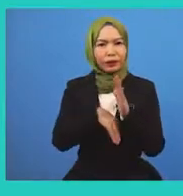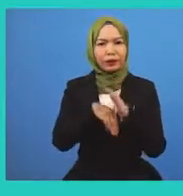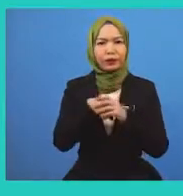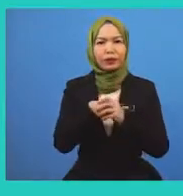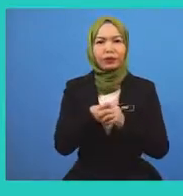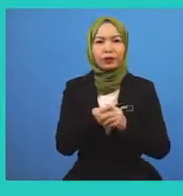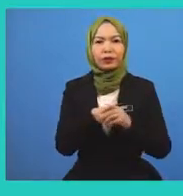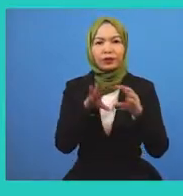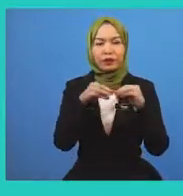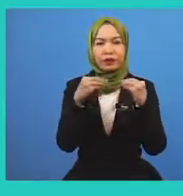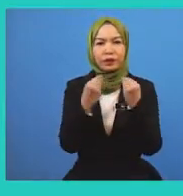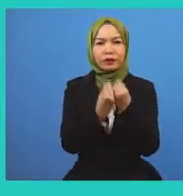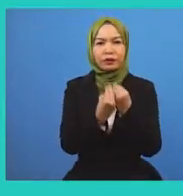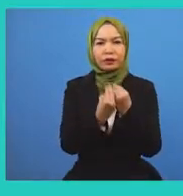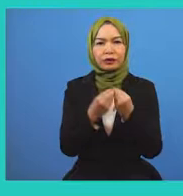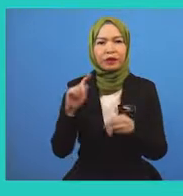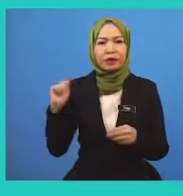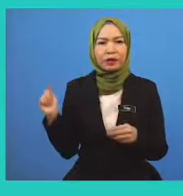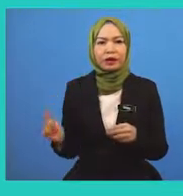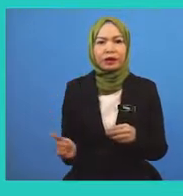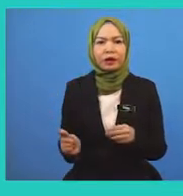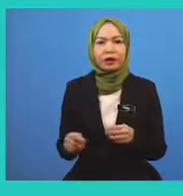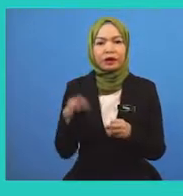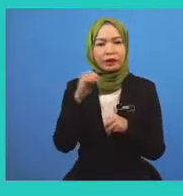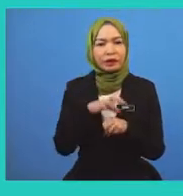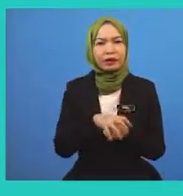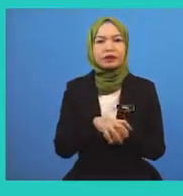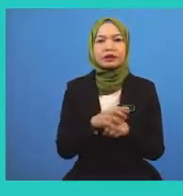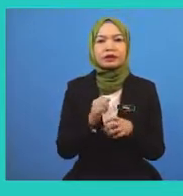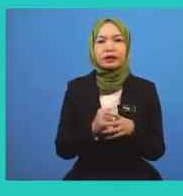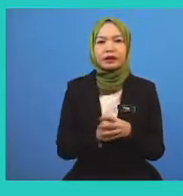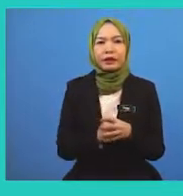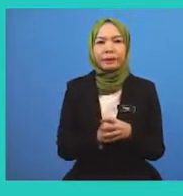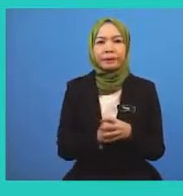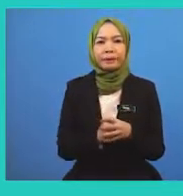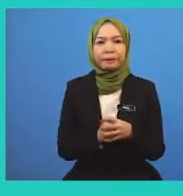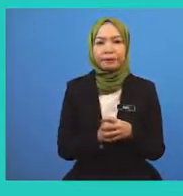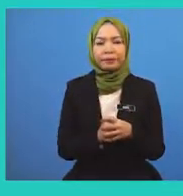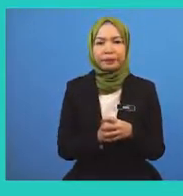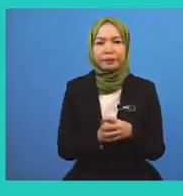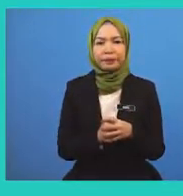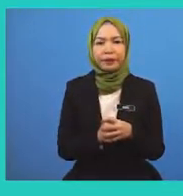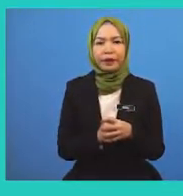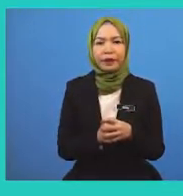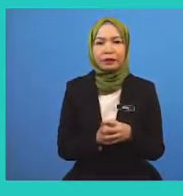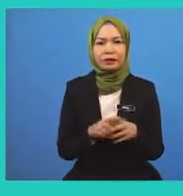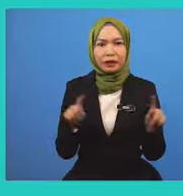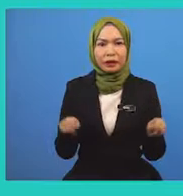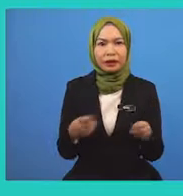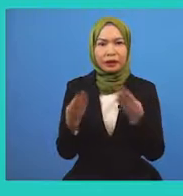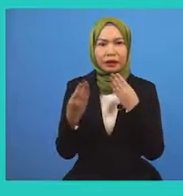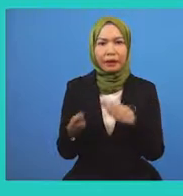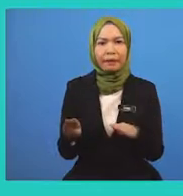tenaga yang dibebaskan daripada pembentukan ikatan. Jadi, tindak balas yang